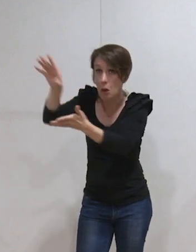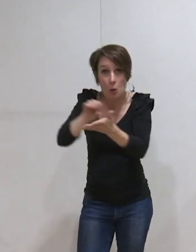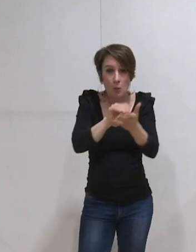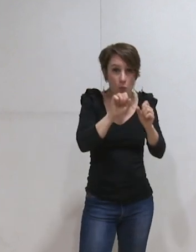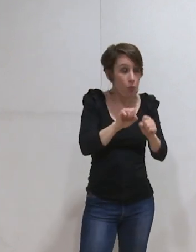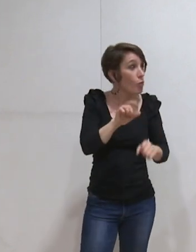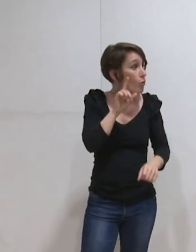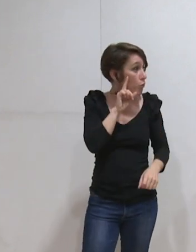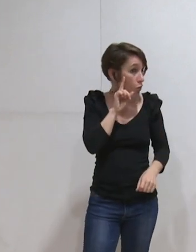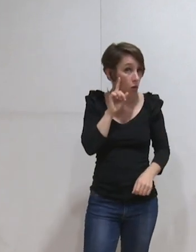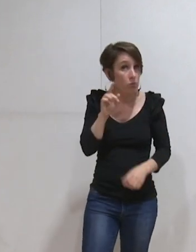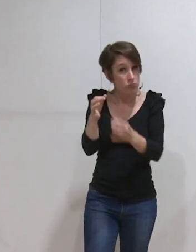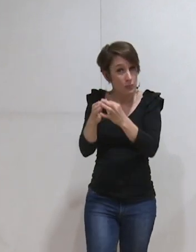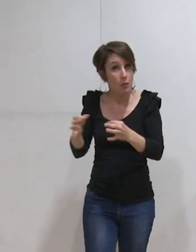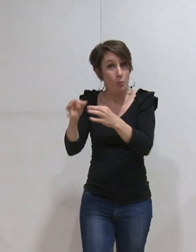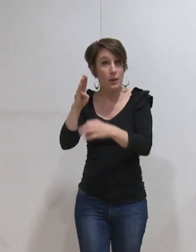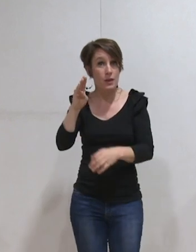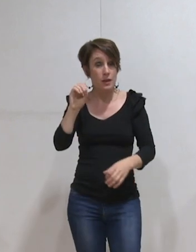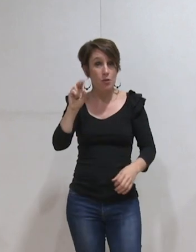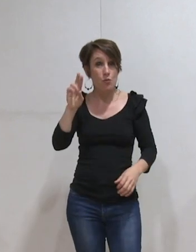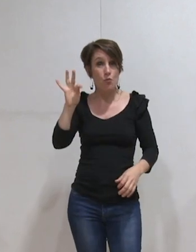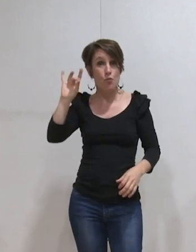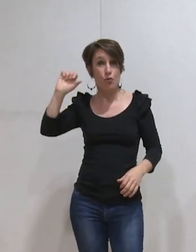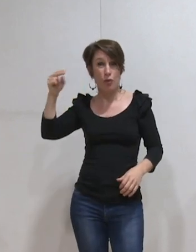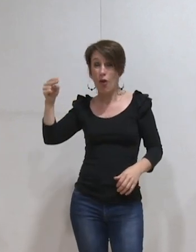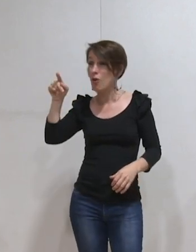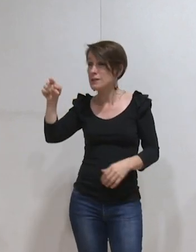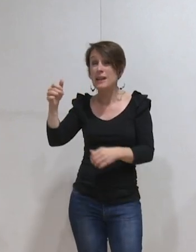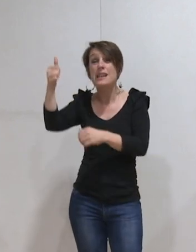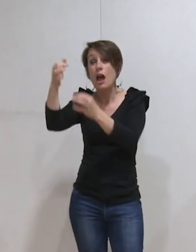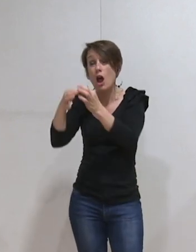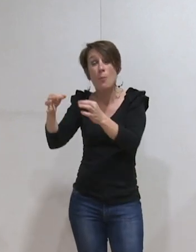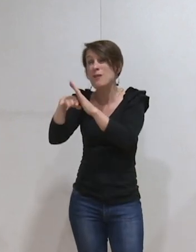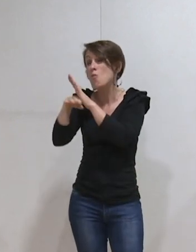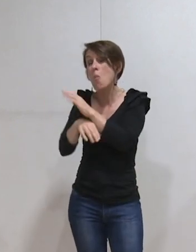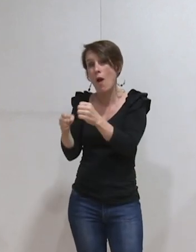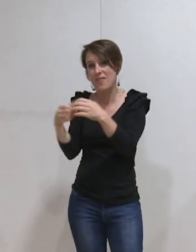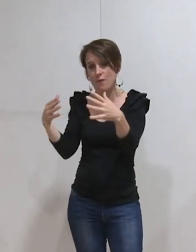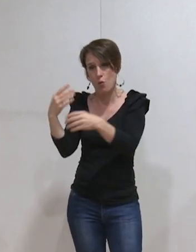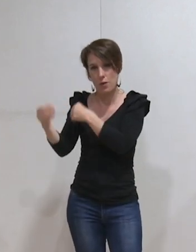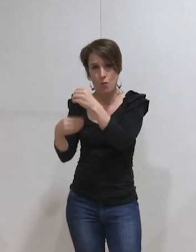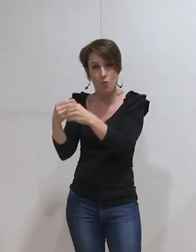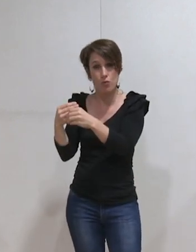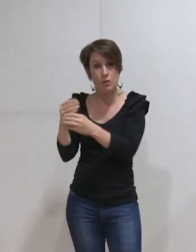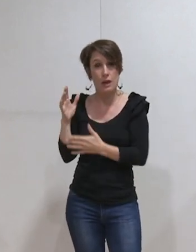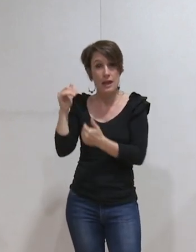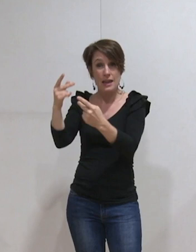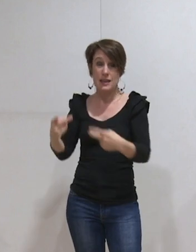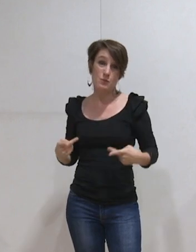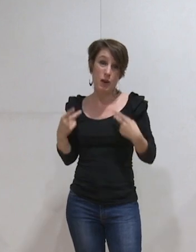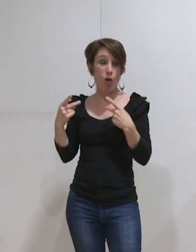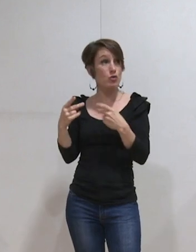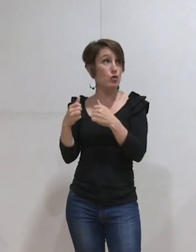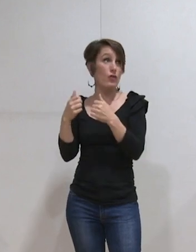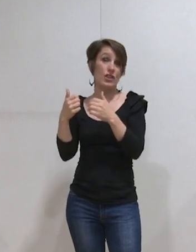des pays les moins développés au monde que l'espérance de vie y est péniblement